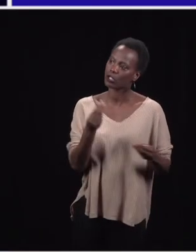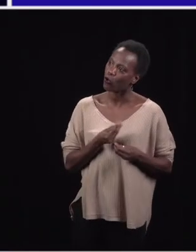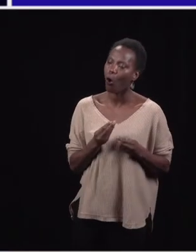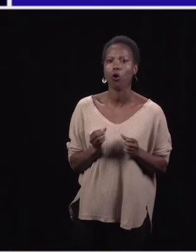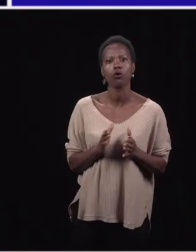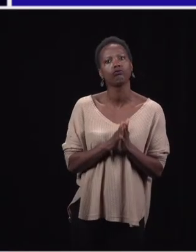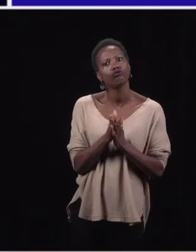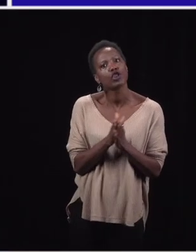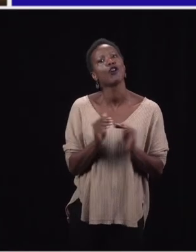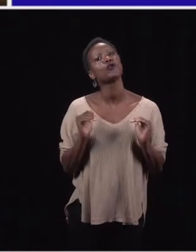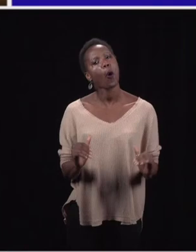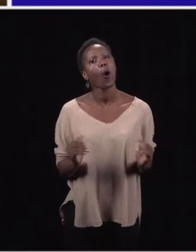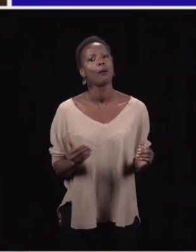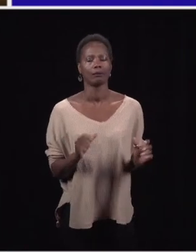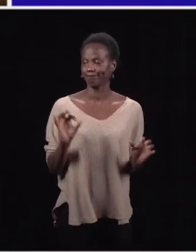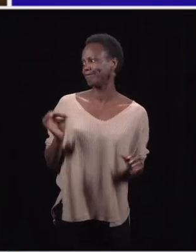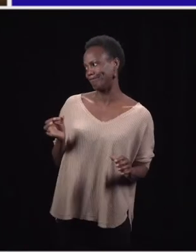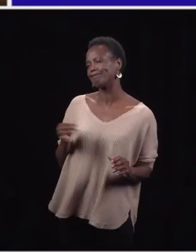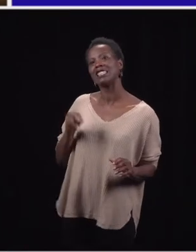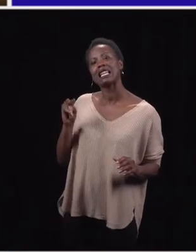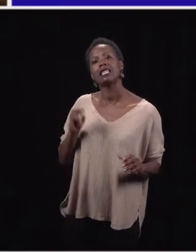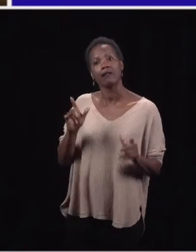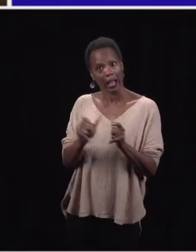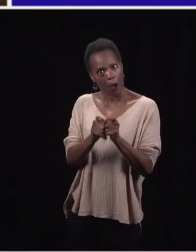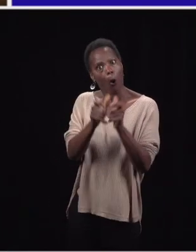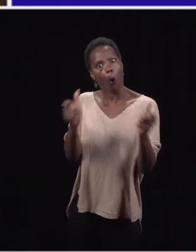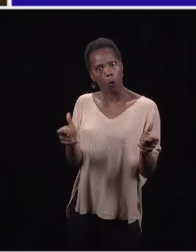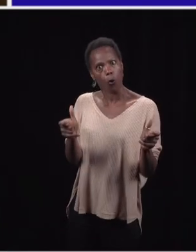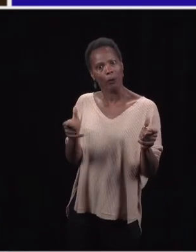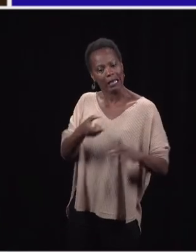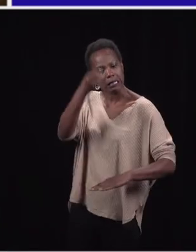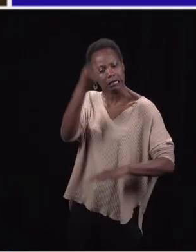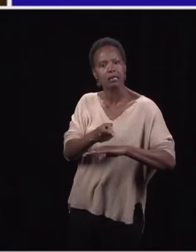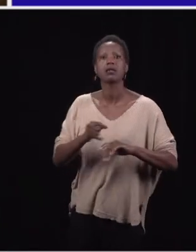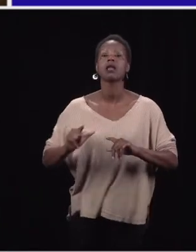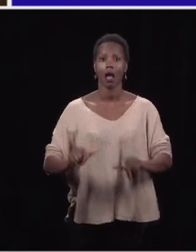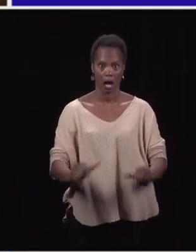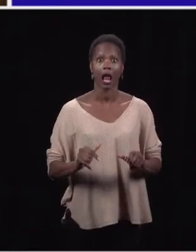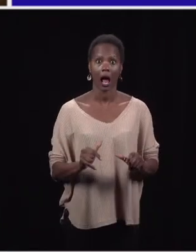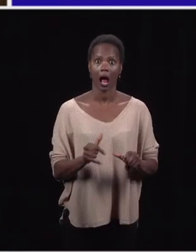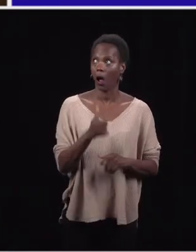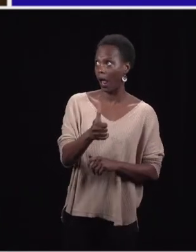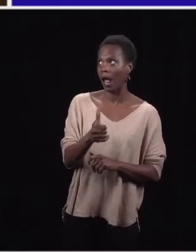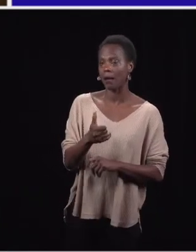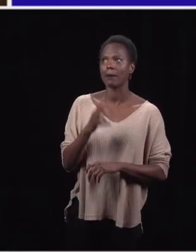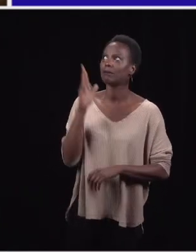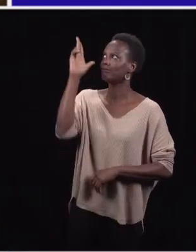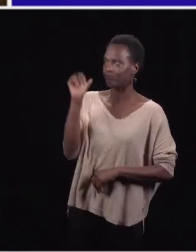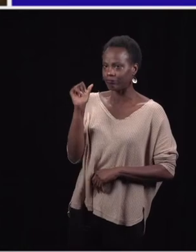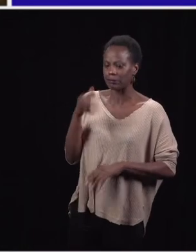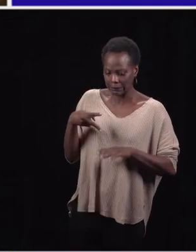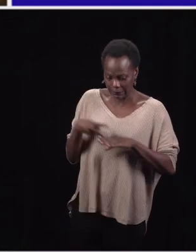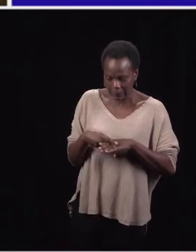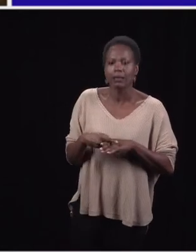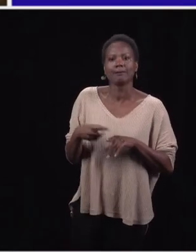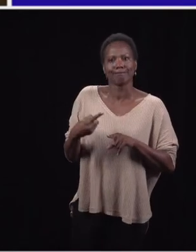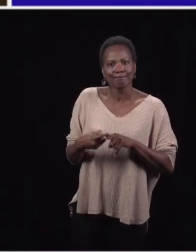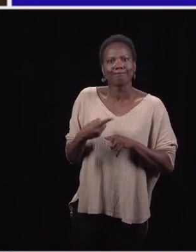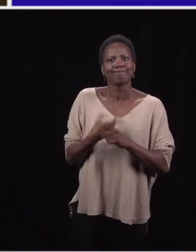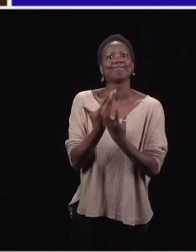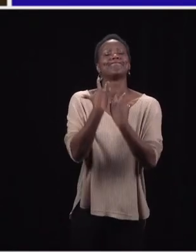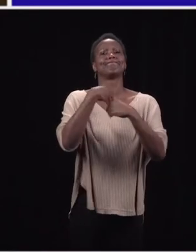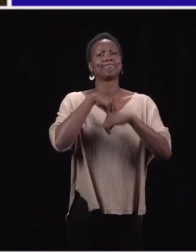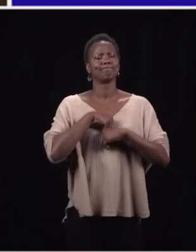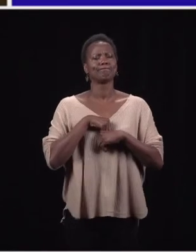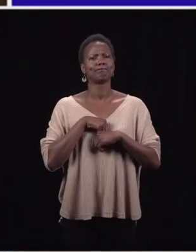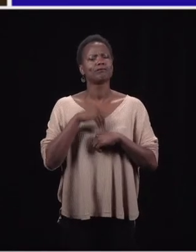parce que il faut le rappeler les entreprises ont aussi tout un tas d'obligations et comment c'est effectivement à les en considération pourquoi est-ce